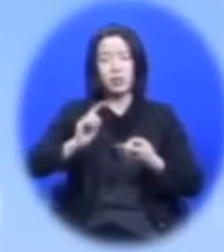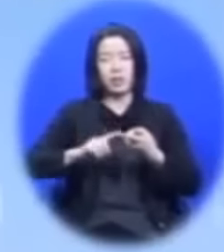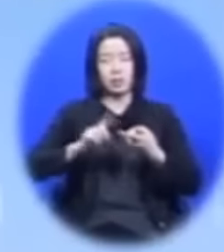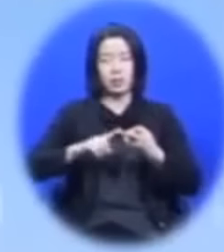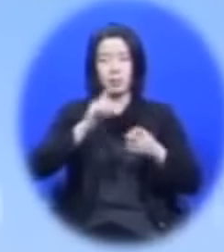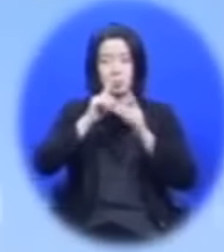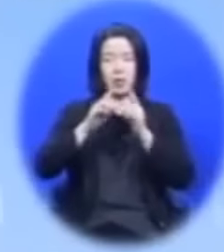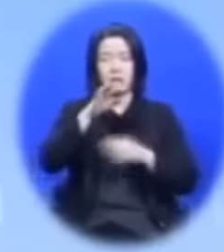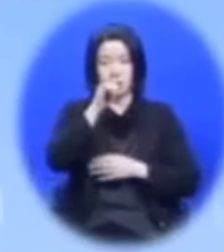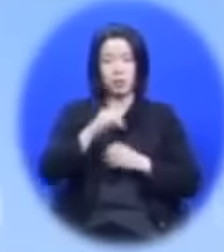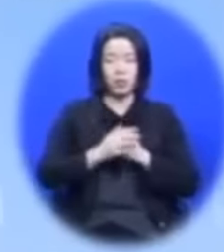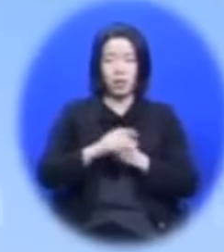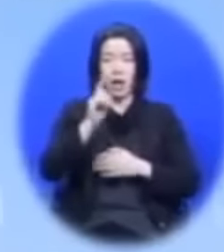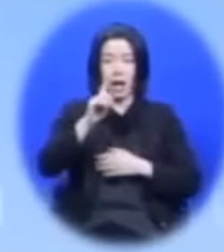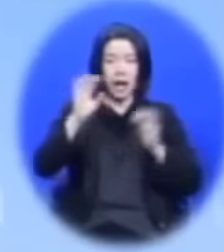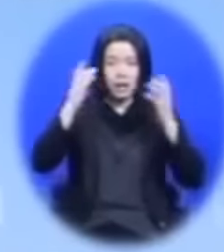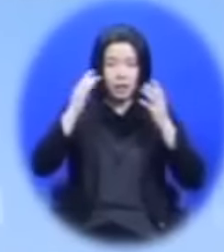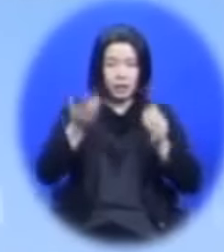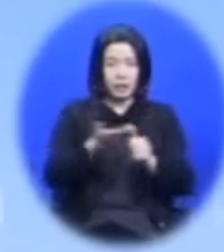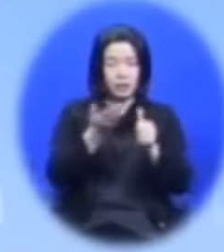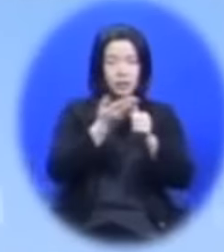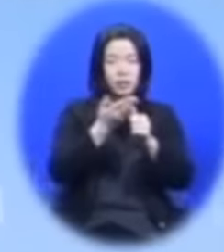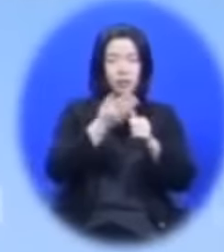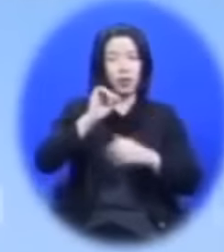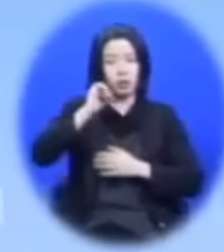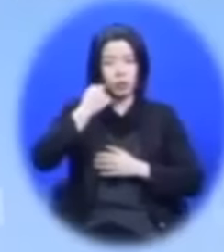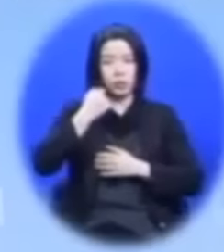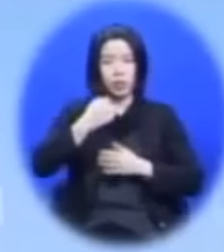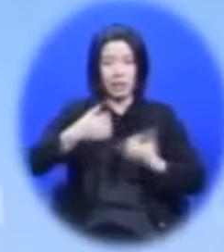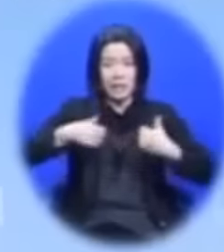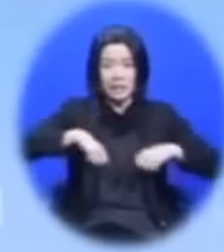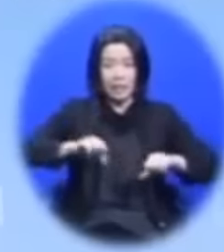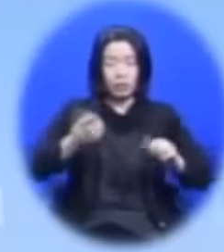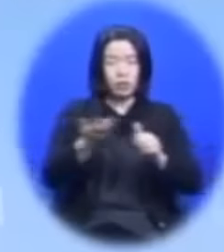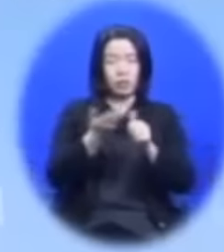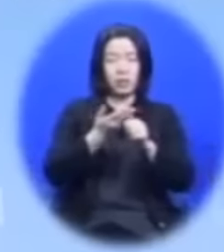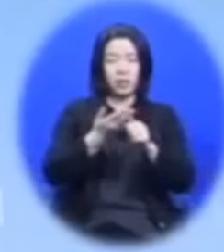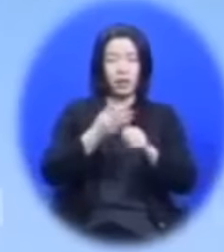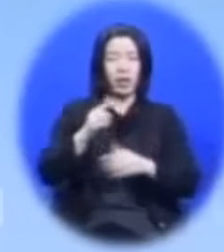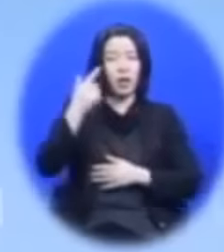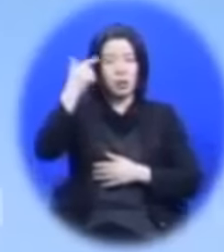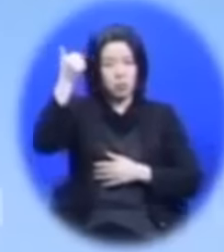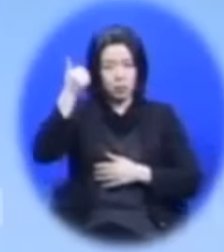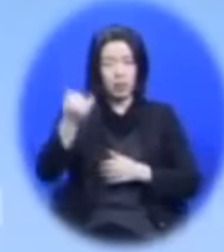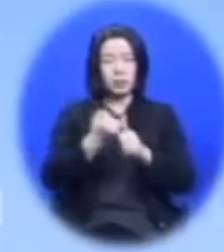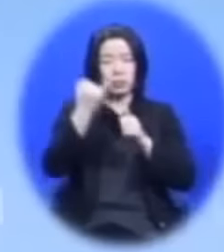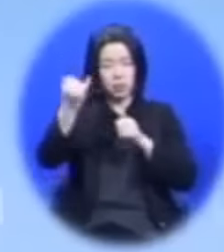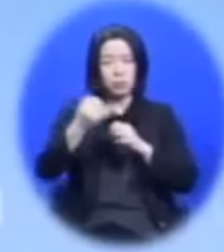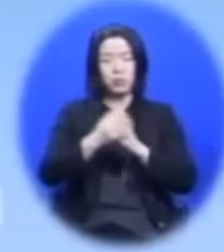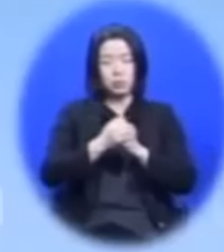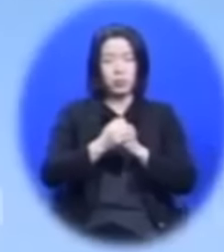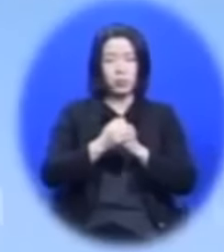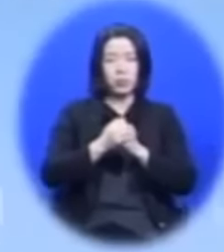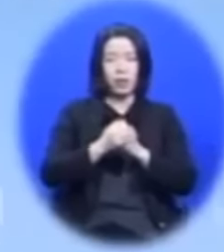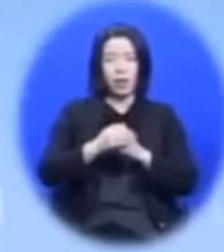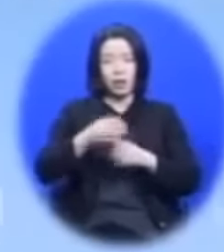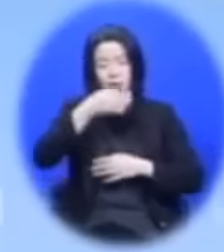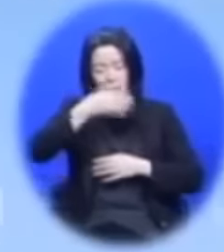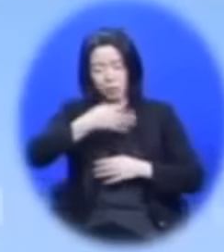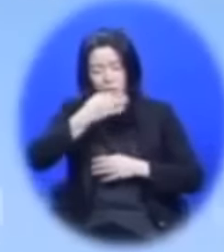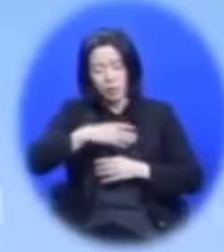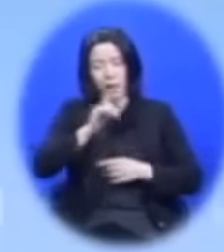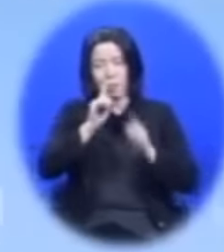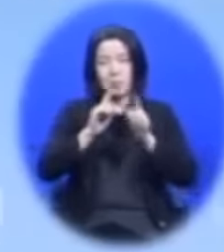하더라고요. 한 아이를 기르기도 어려운데 쌍둥이를 길러야 되니 목사님도 사모님도 뭐 쩔쩔매시는 이야기를